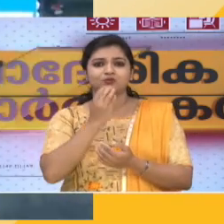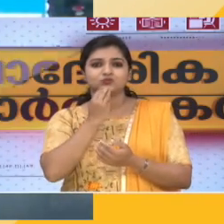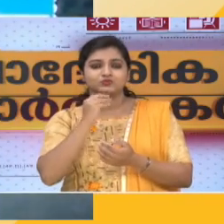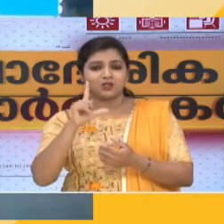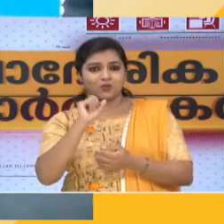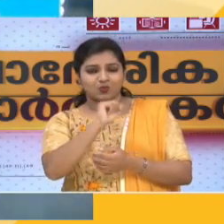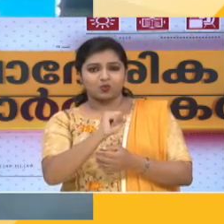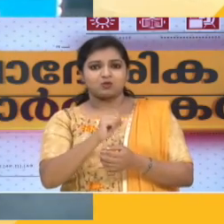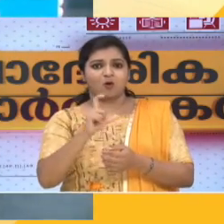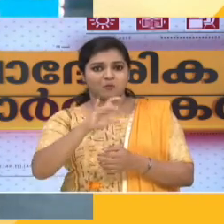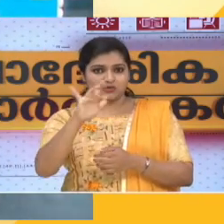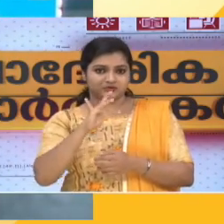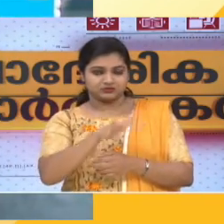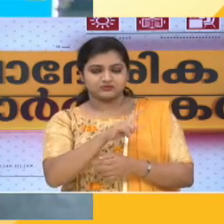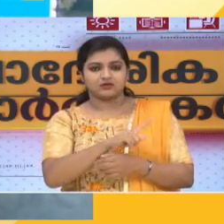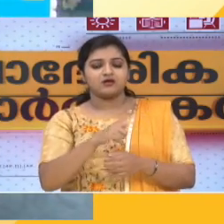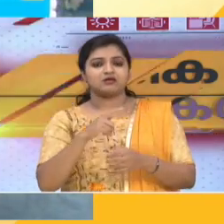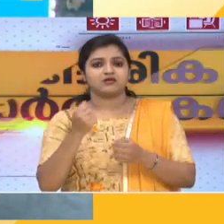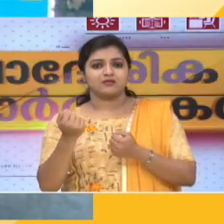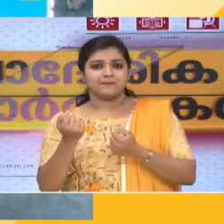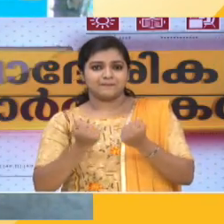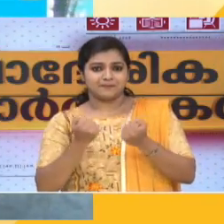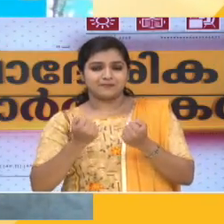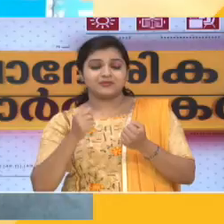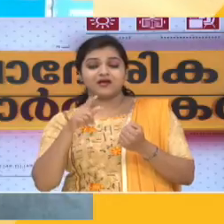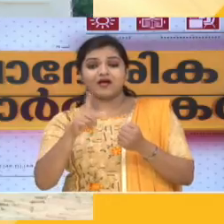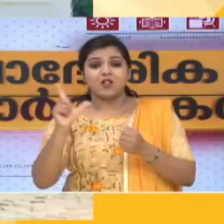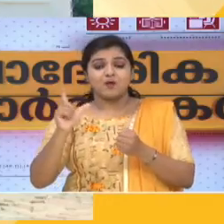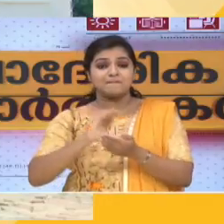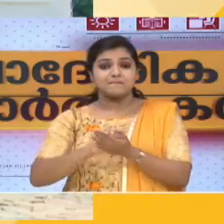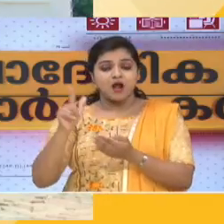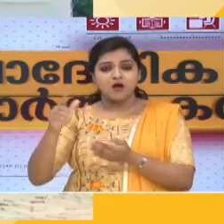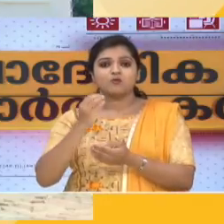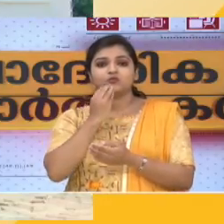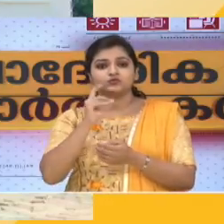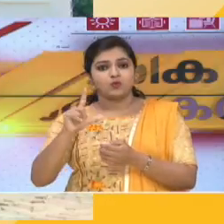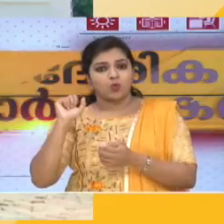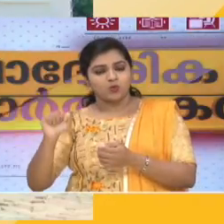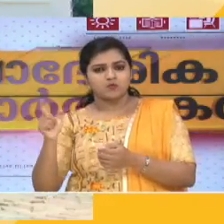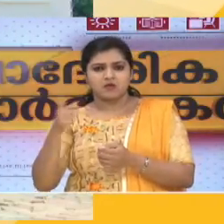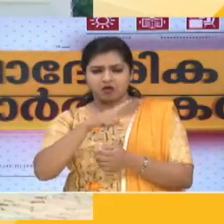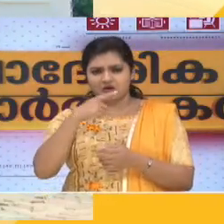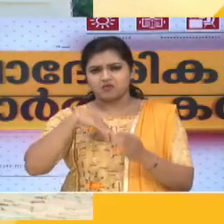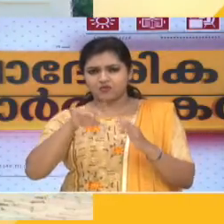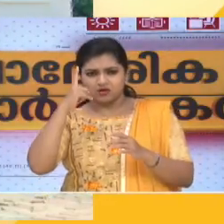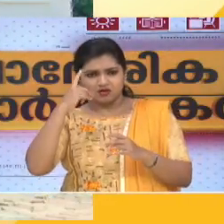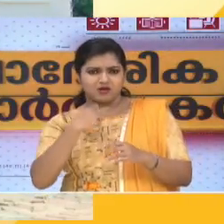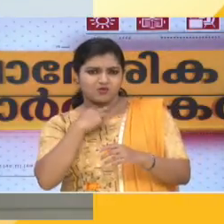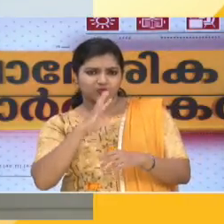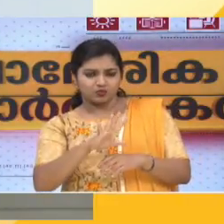സ്റ്റാൻഡ് മുസ്ലിം ലീഗ് നിയന്ത്രണത്തിലുള്ള സഹകരണ ബാങ്കിന് പണയപ്പെടുത്തുന്നതിൽ ദുരൂഹതയുണ്ടെന്നാരോപിച്ച് പ്രതിപക്ഷ പാർട്ടികളും